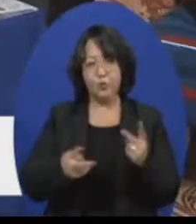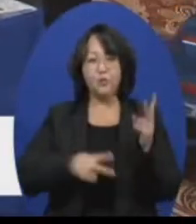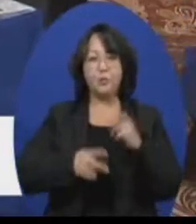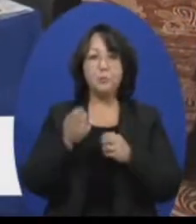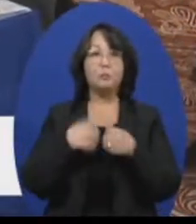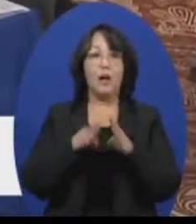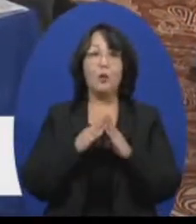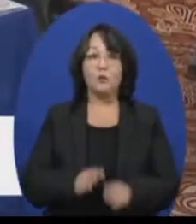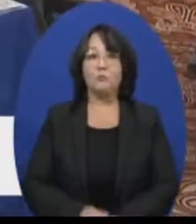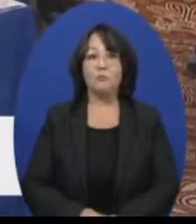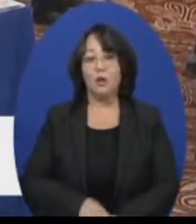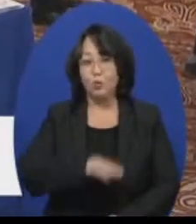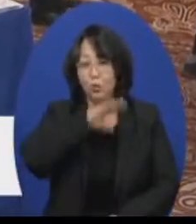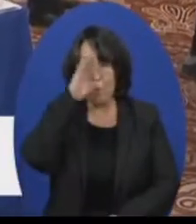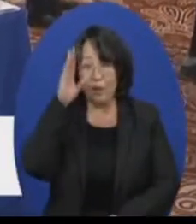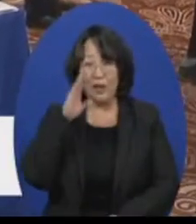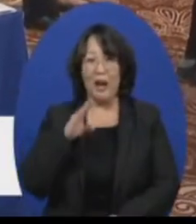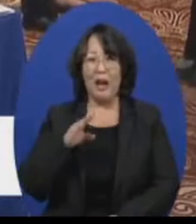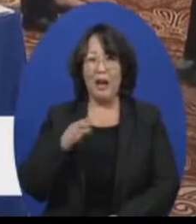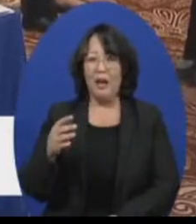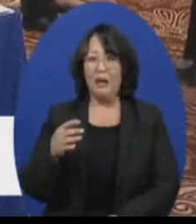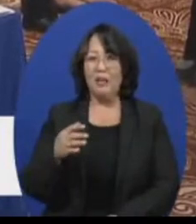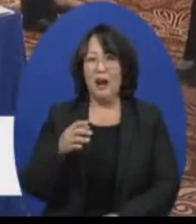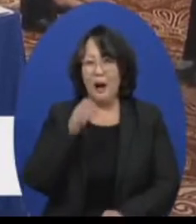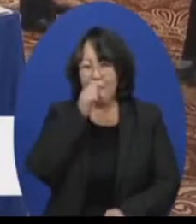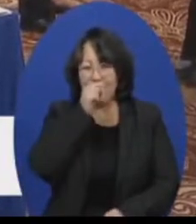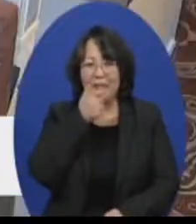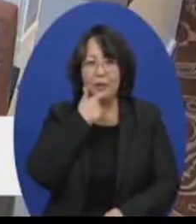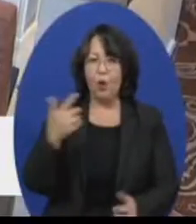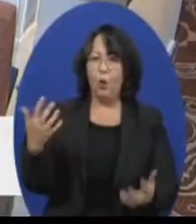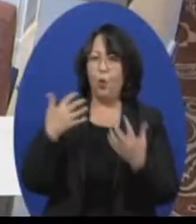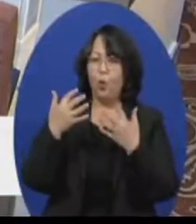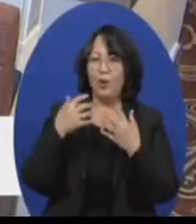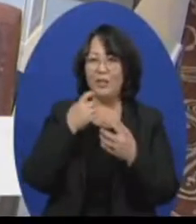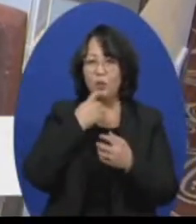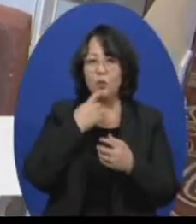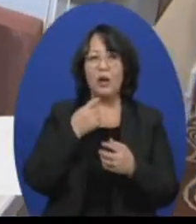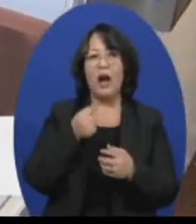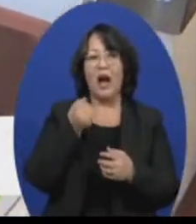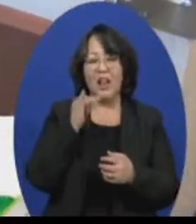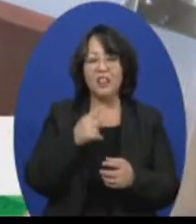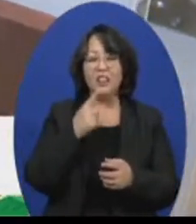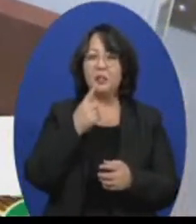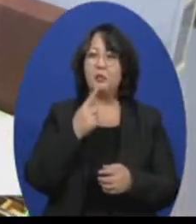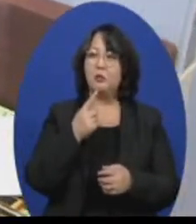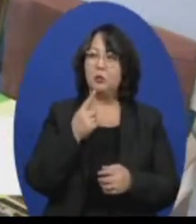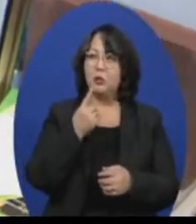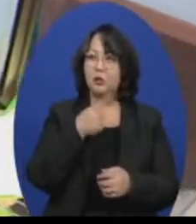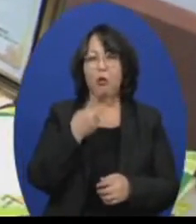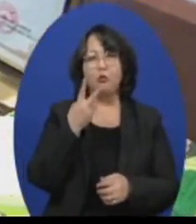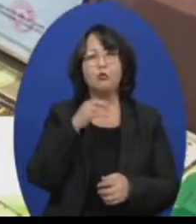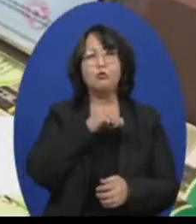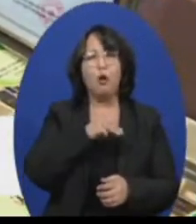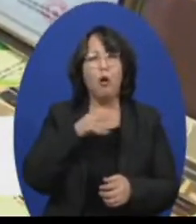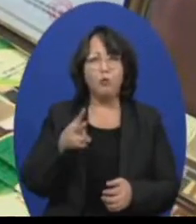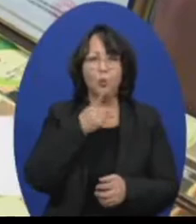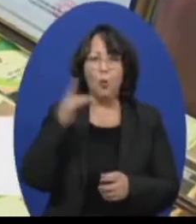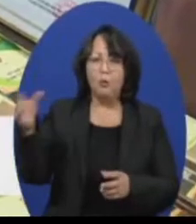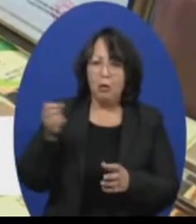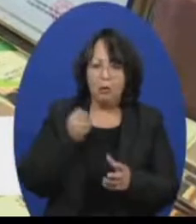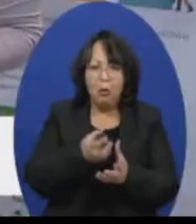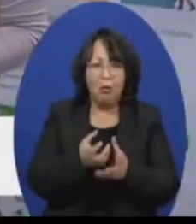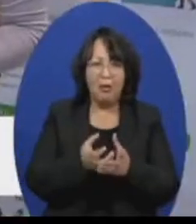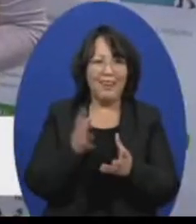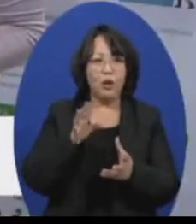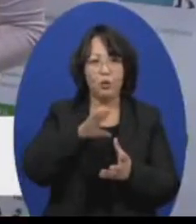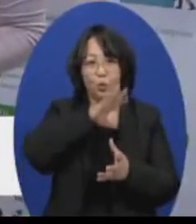байгуулсан. Дулаан алдагдaltaй аль жилд дунджаар 1.5-аас 2 тонн нүүрс хэргэлдэг. Хэрвээ дулаан алдагдлаа бууруулж чадвал төлөх нүүрсний